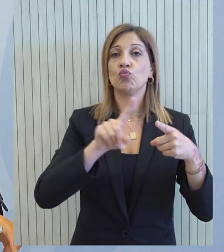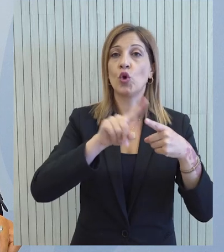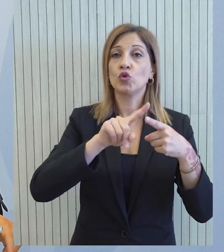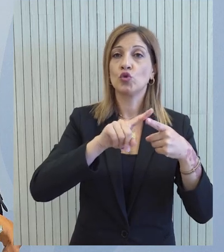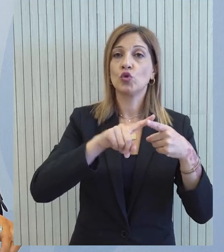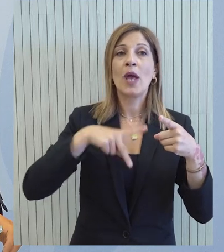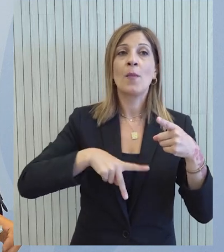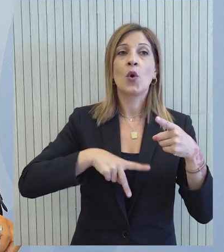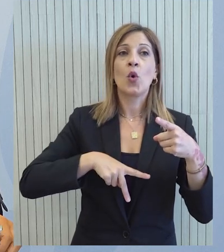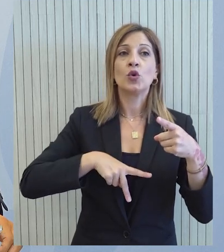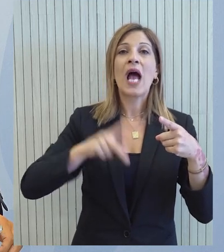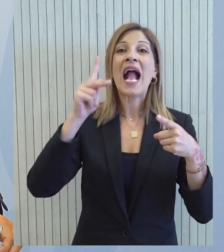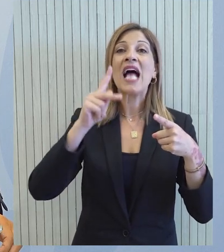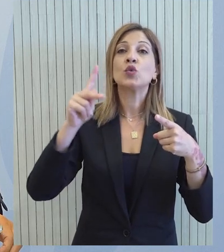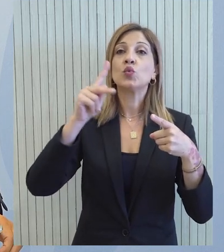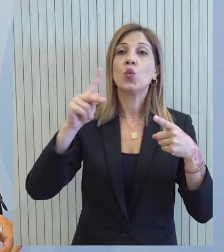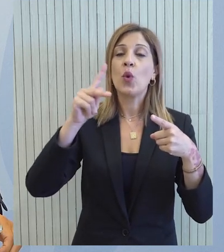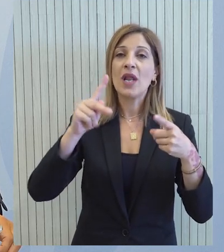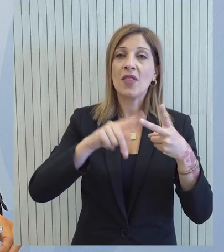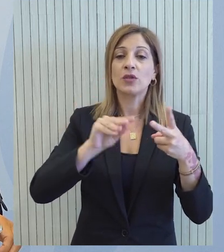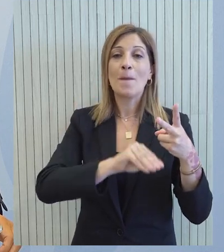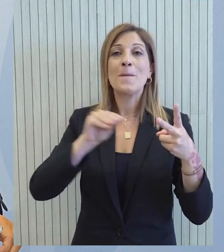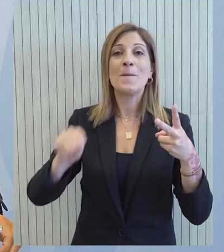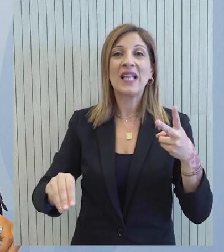Υπότιτλοι AUTHORWAVE